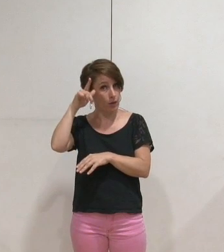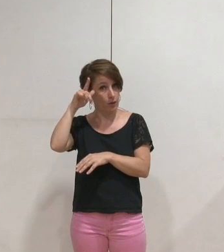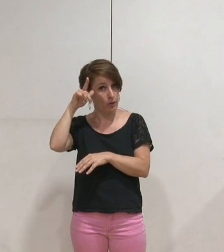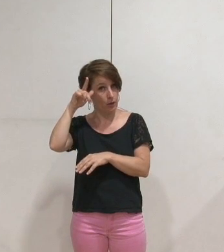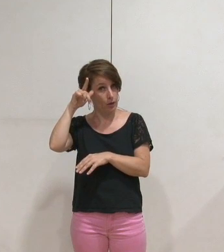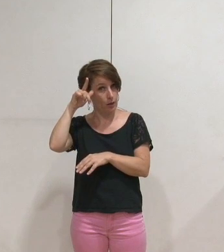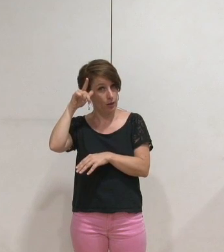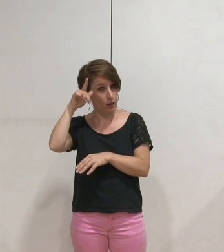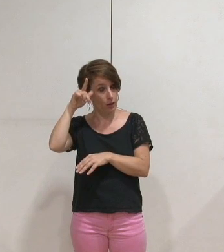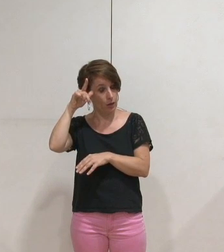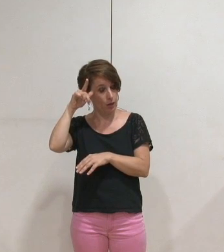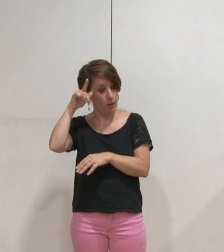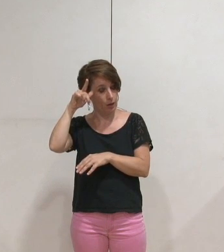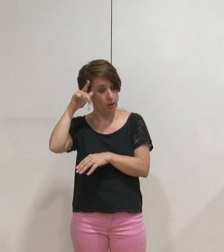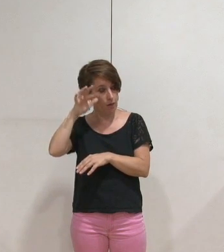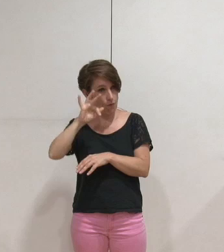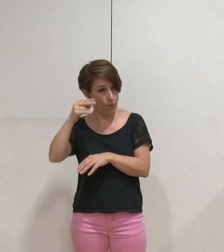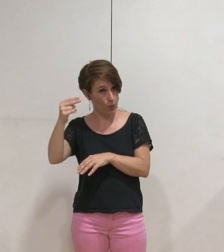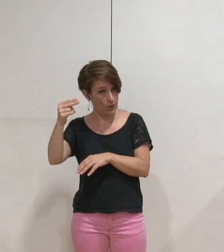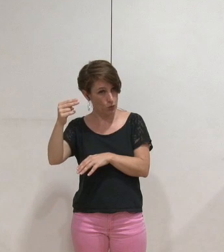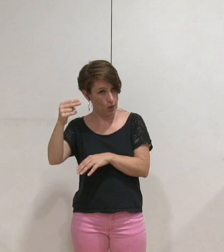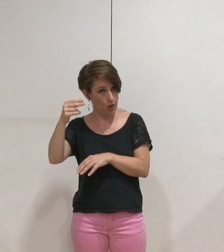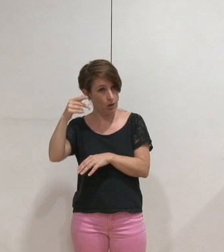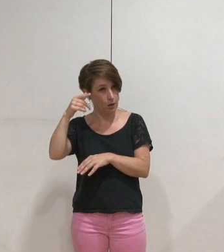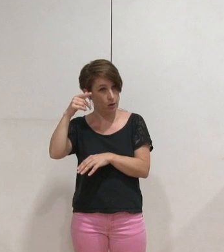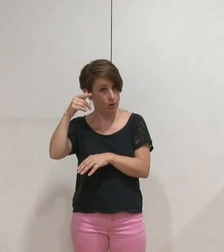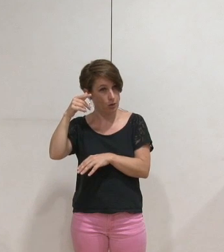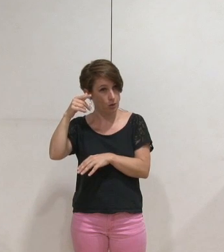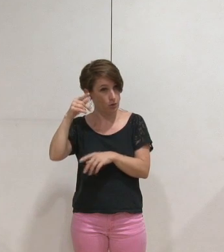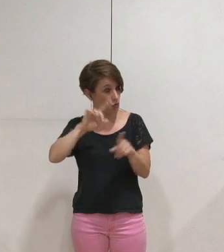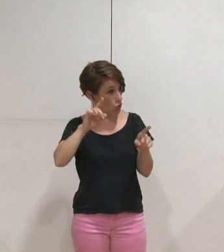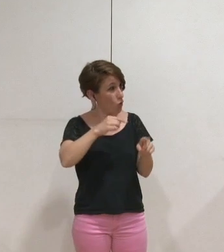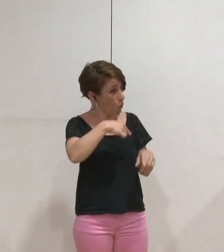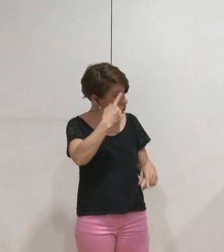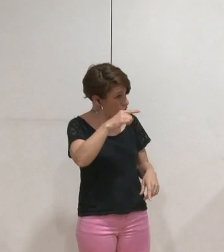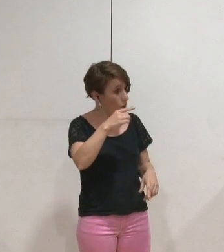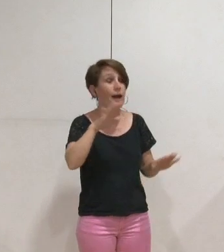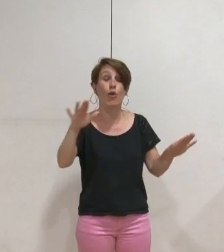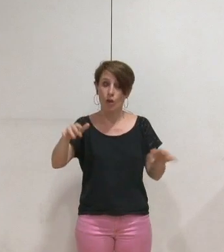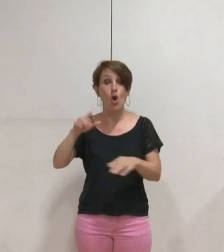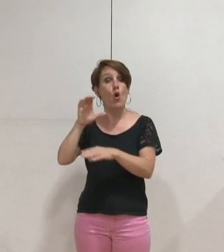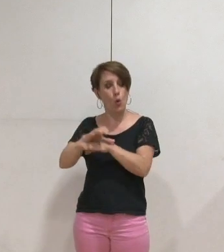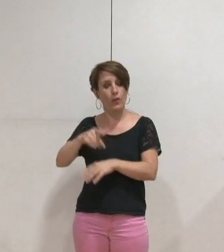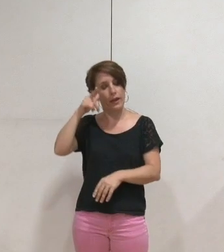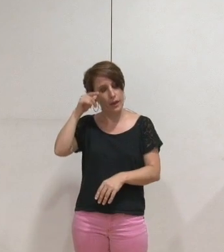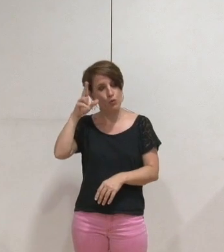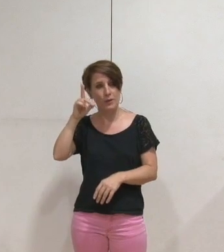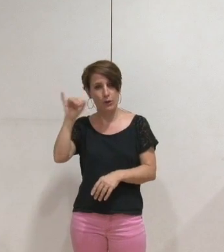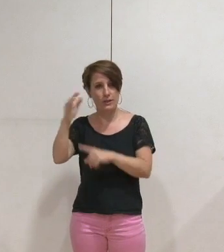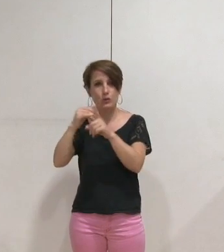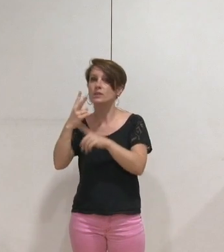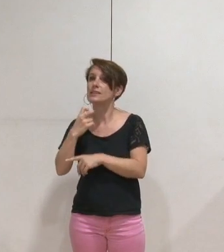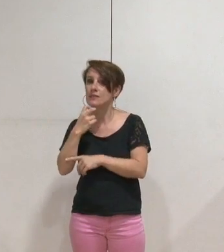vote donc Front national vote contre républicain udi société civile d'accord donc contre républicain udi